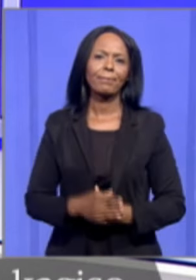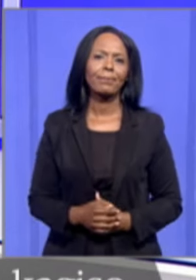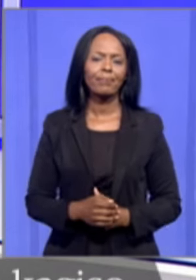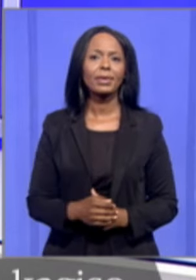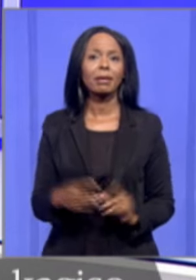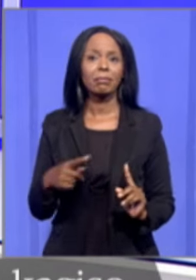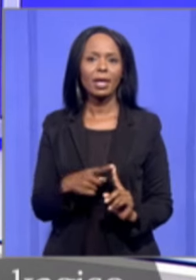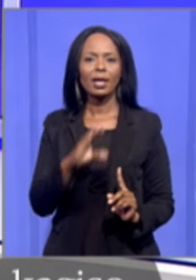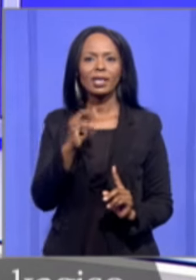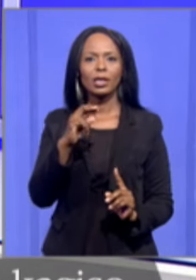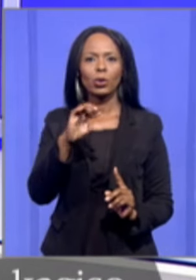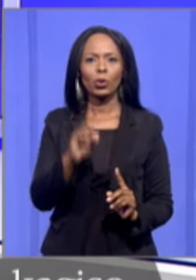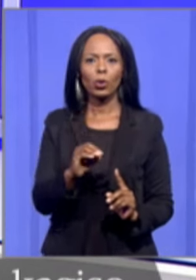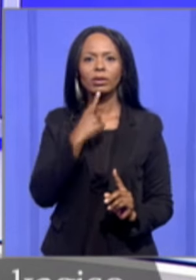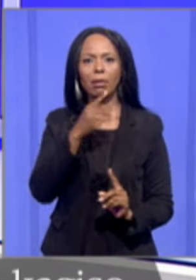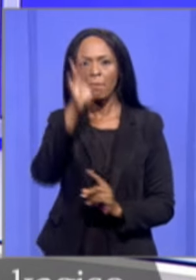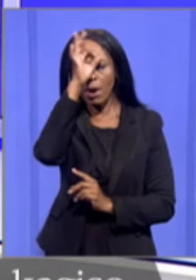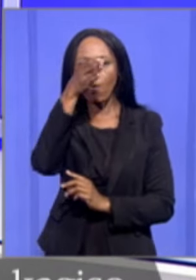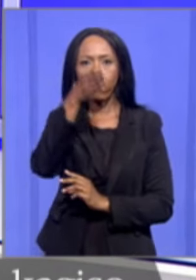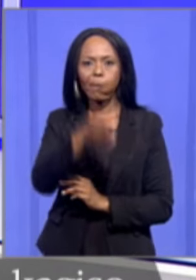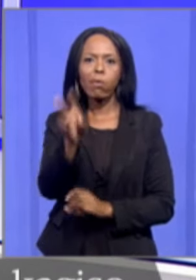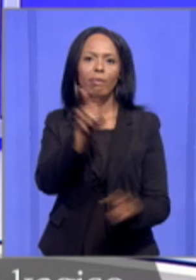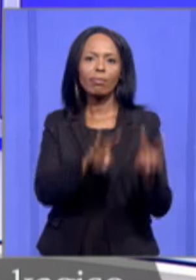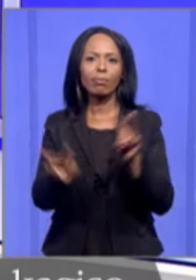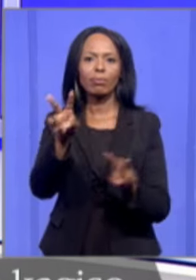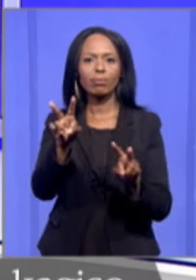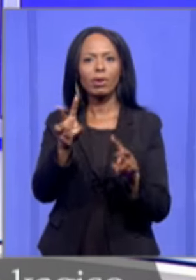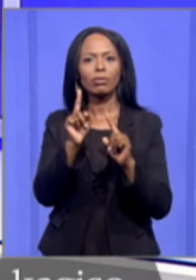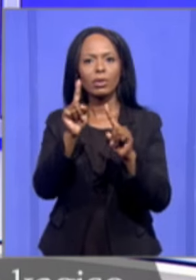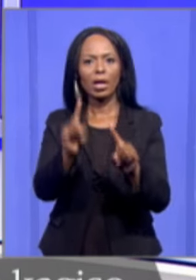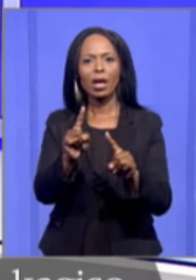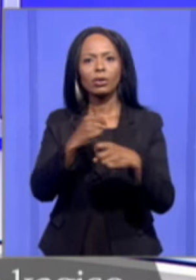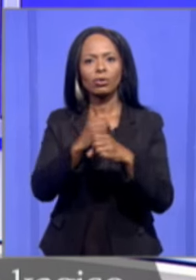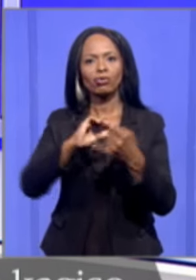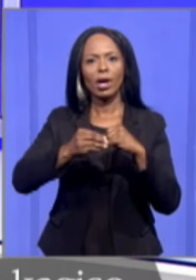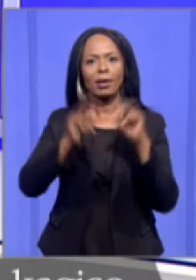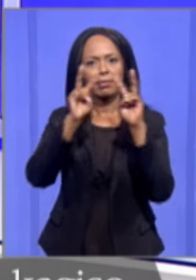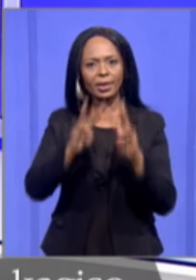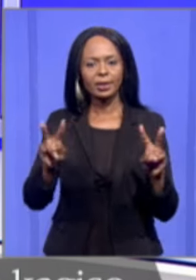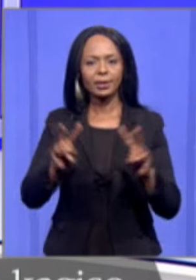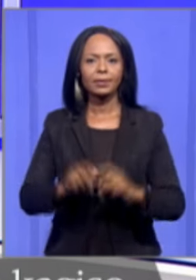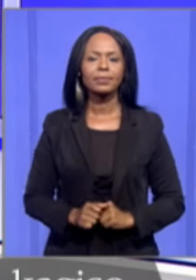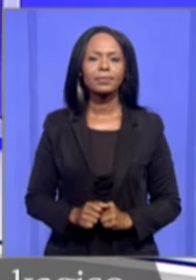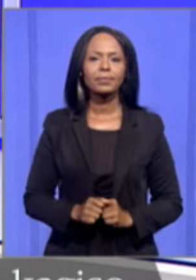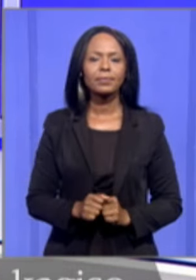Qingo a re batlhankedi ba tshireletso ba thologetse lefelong leo go tlisa kagiso.